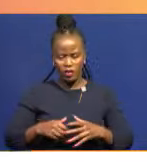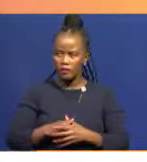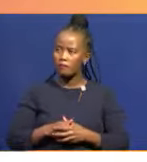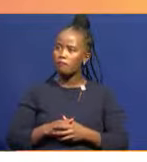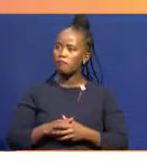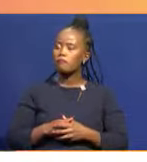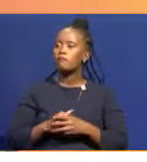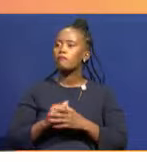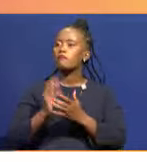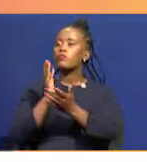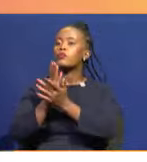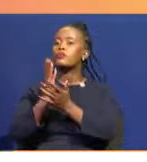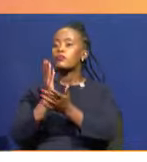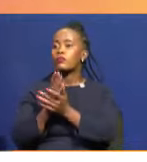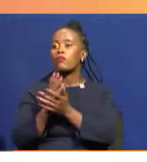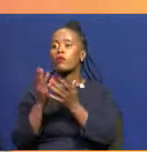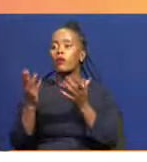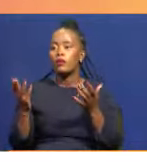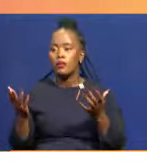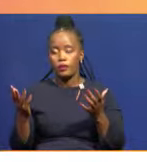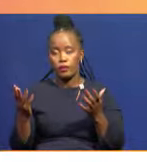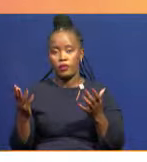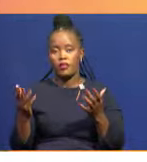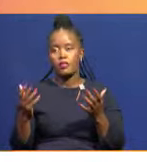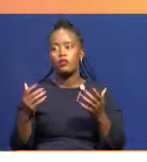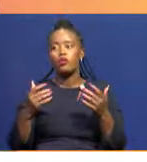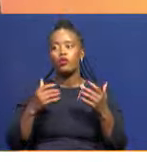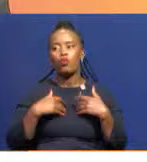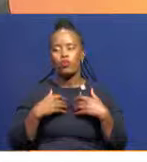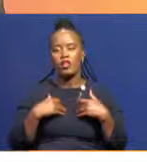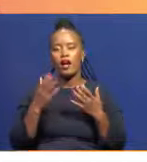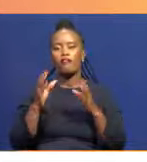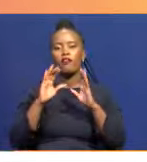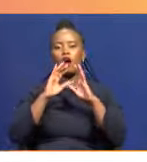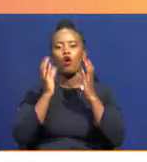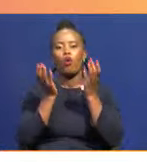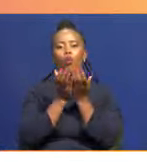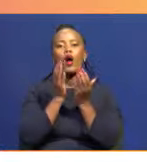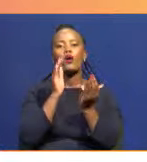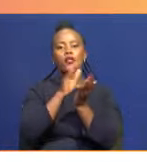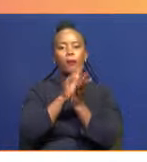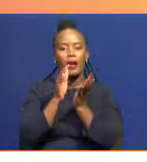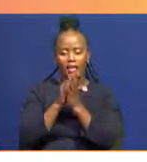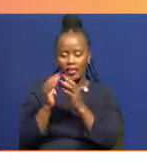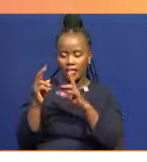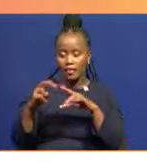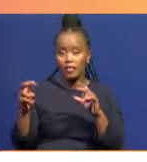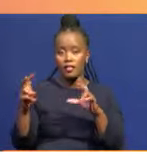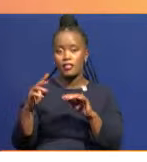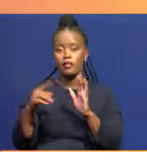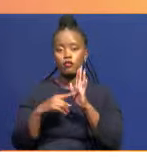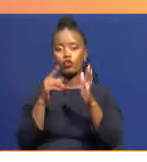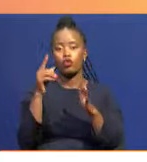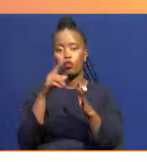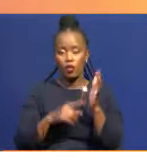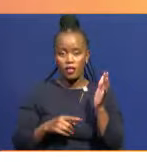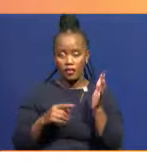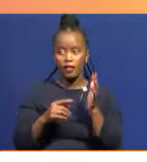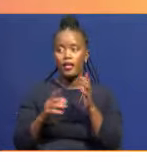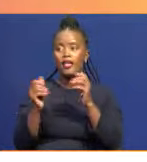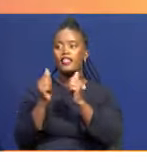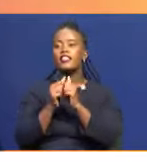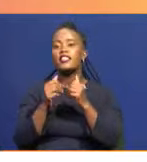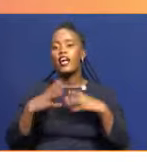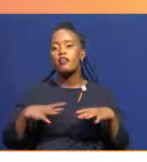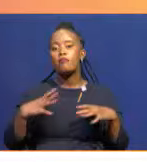Utakubaliana na mimi ya kwamba kuna udhabiti ulifanywa na World Bank miaka mingi iliyopita ikaonyesha kwamba kwa watu 10 wenye hawana